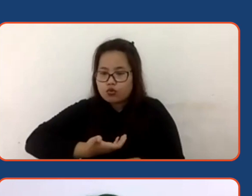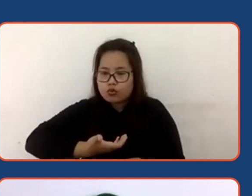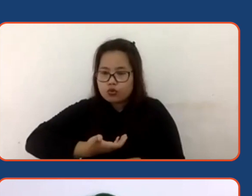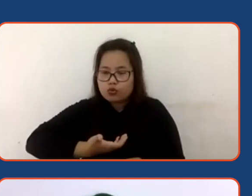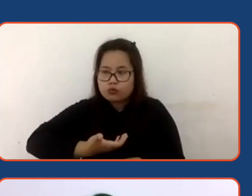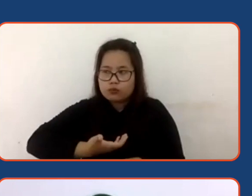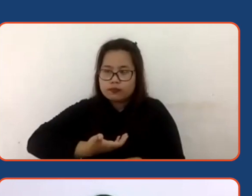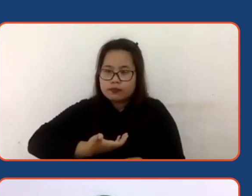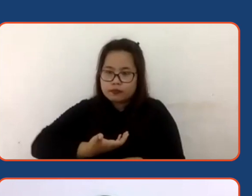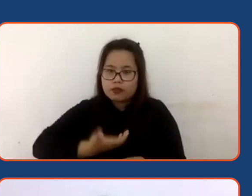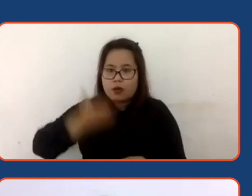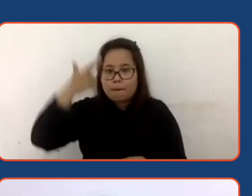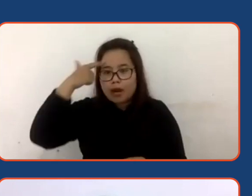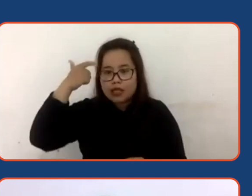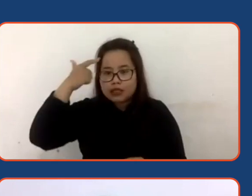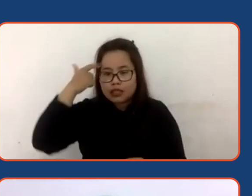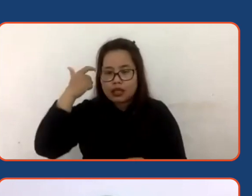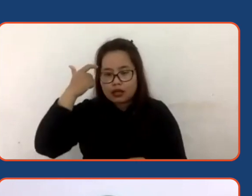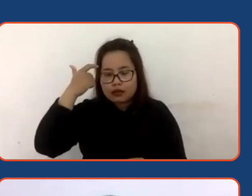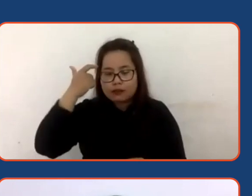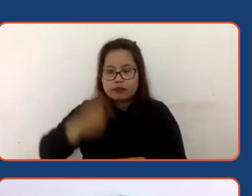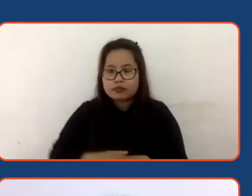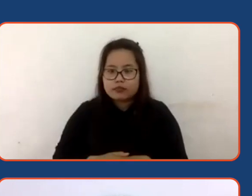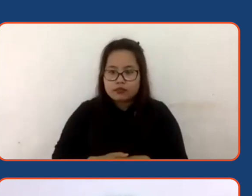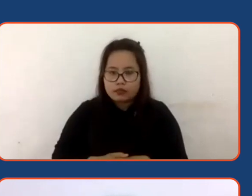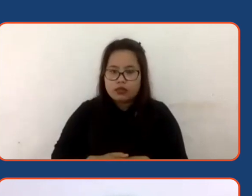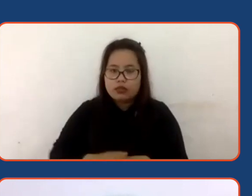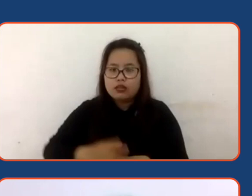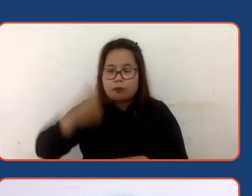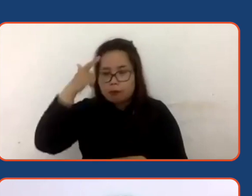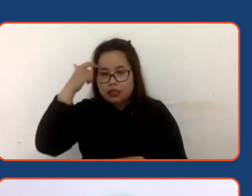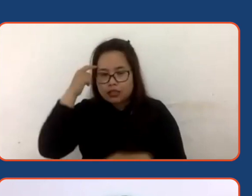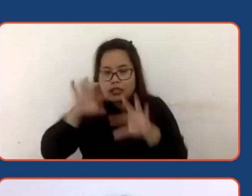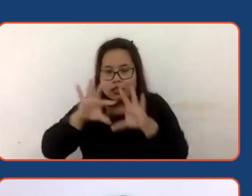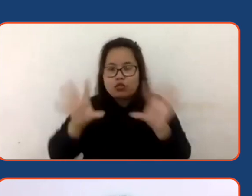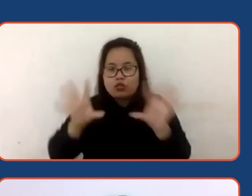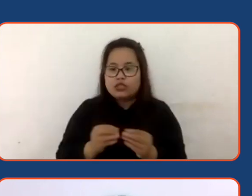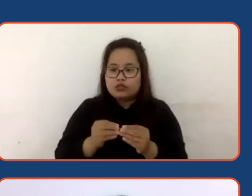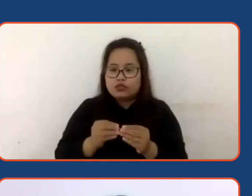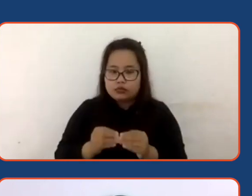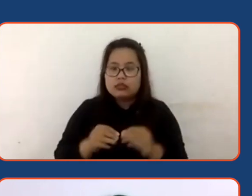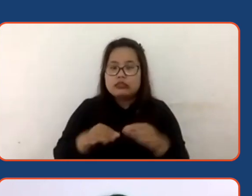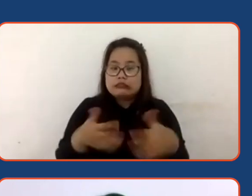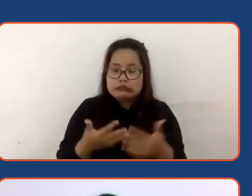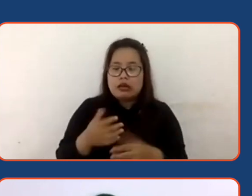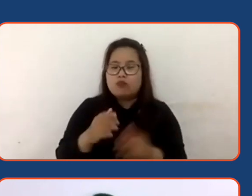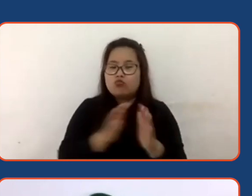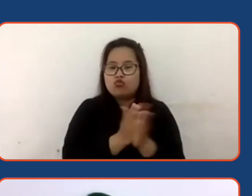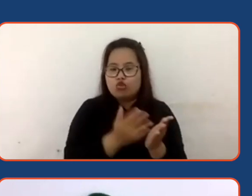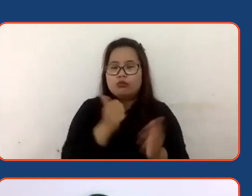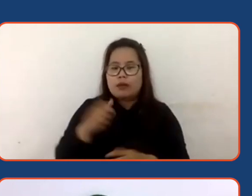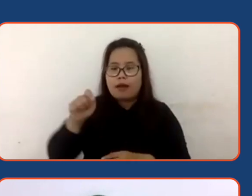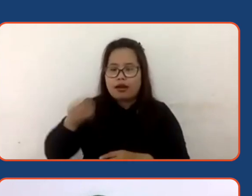Hai belajar tentang inklusivitas gitu ya jadi bisa bisa dipakai untuk yang non difabel